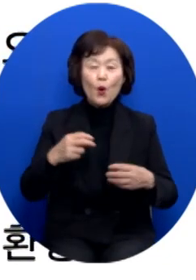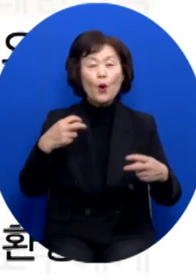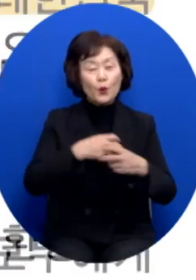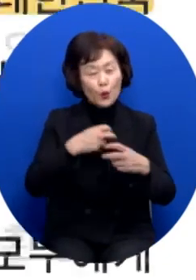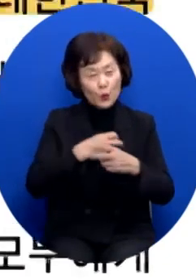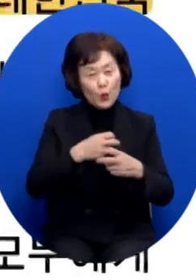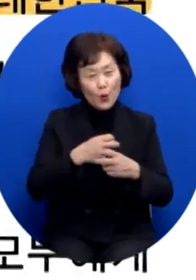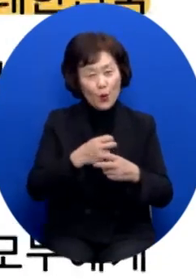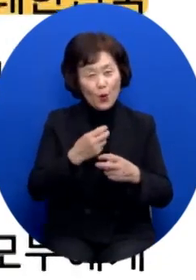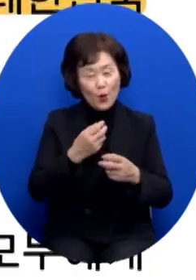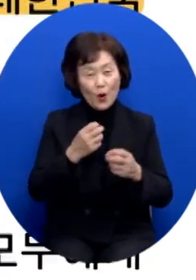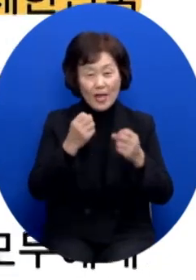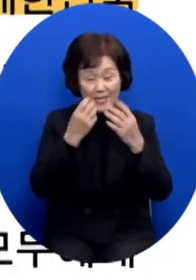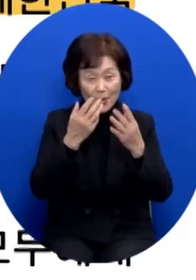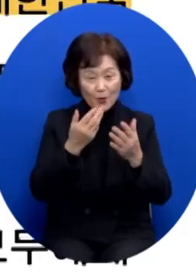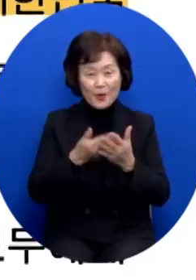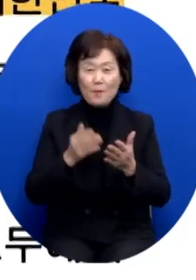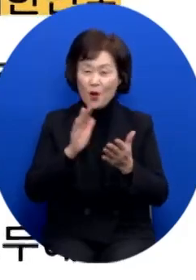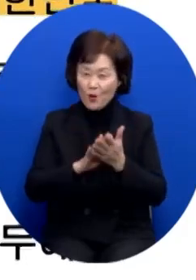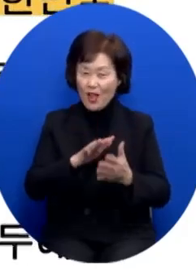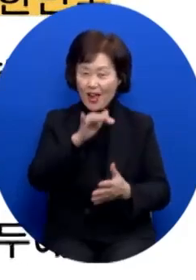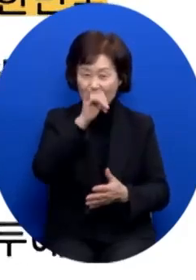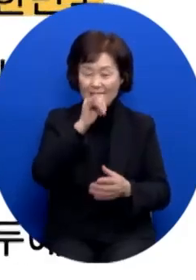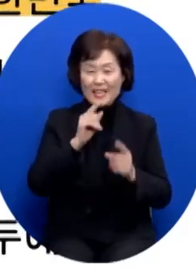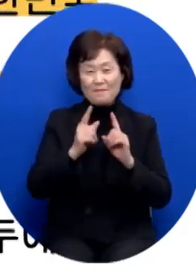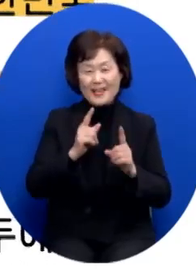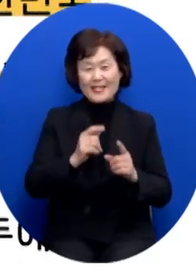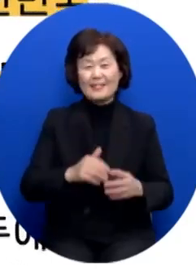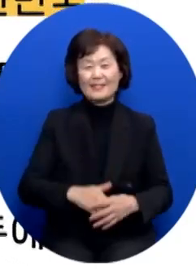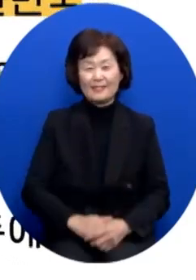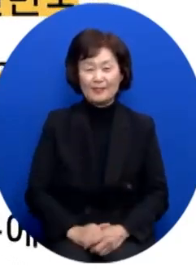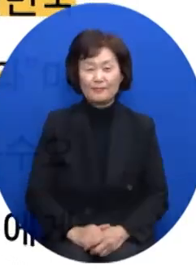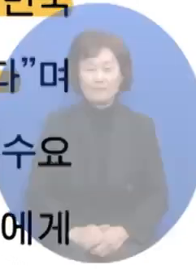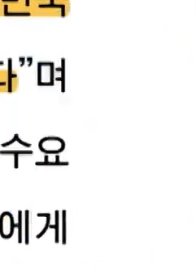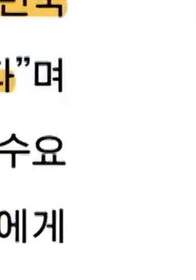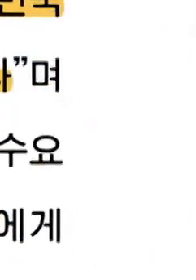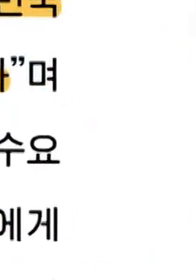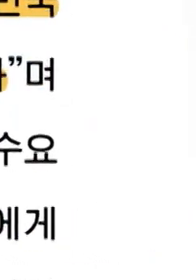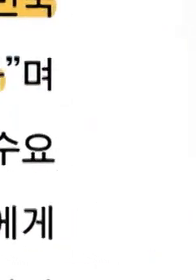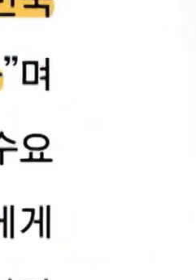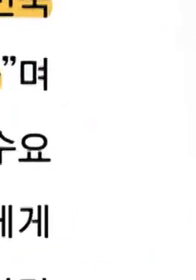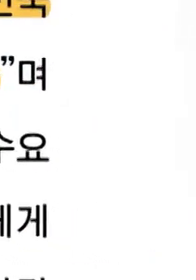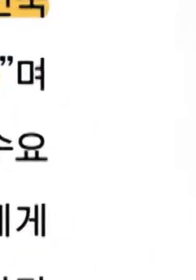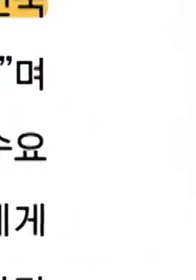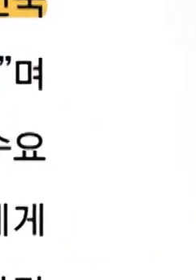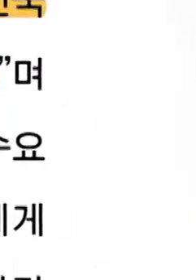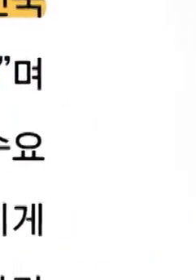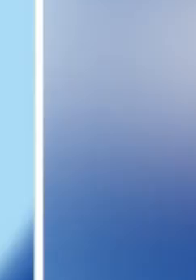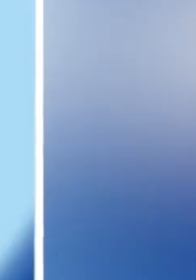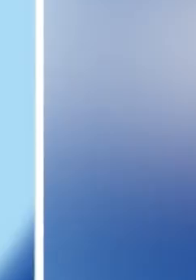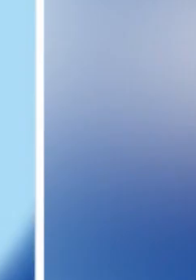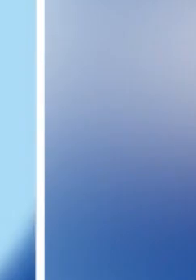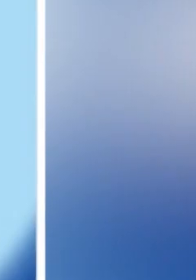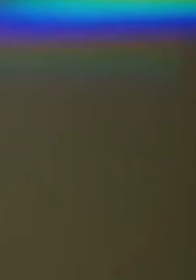제도로 자리매김할 것이라고 전했습니다. 지금까지 소셜 브리핑, 크리스천을 위한 세상 보기였습니다.